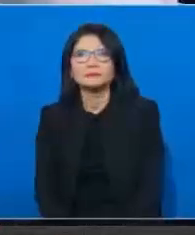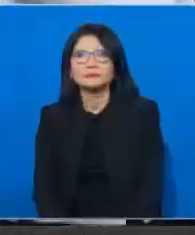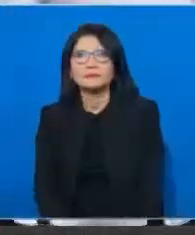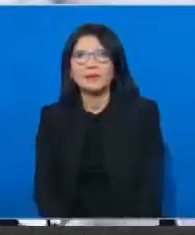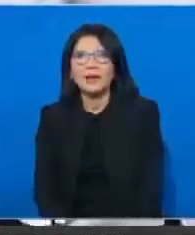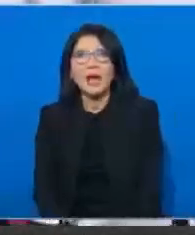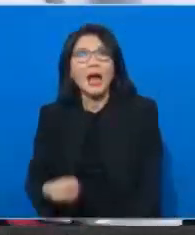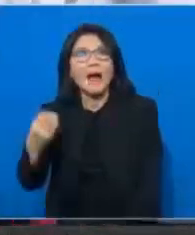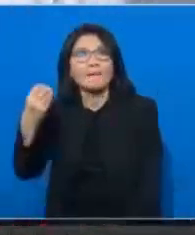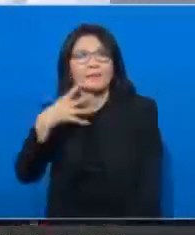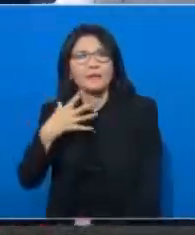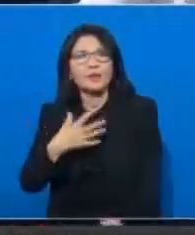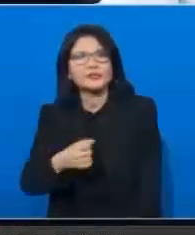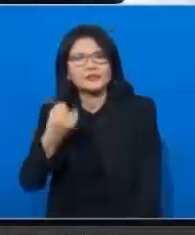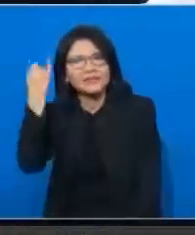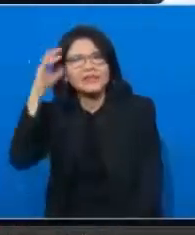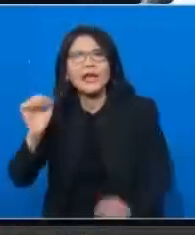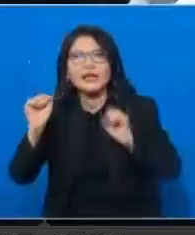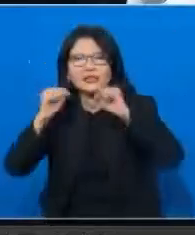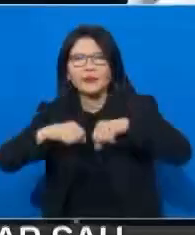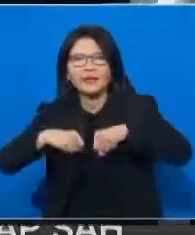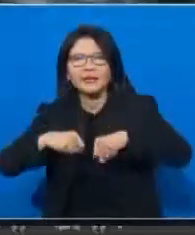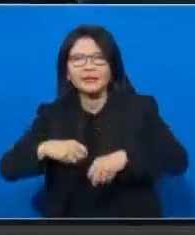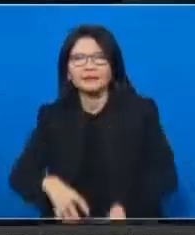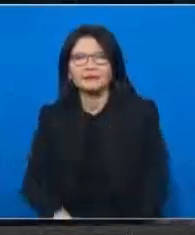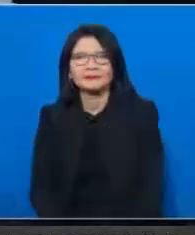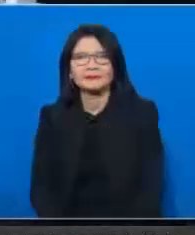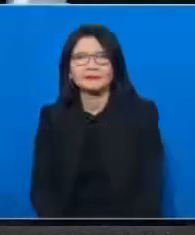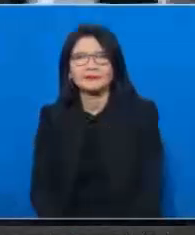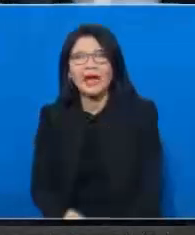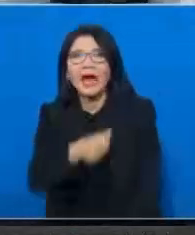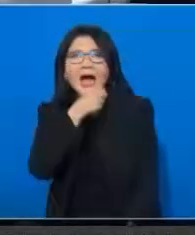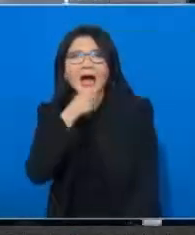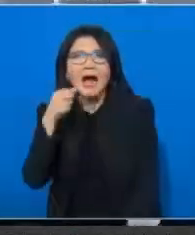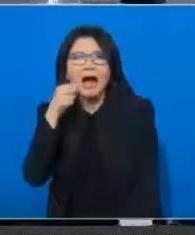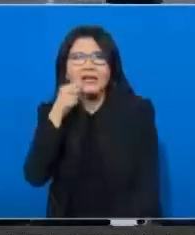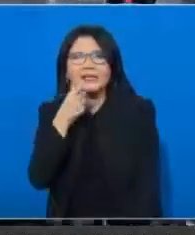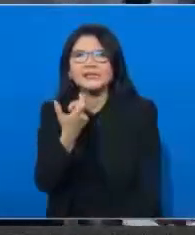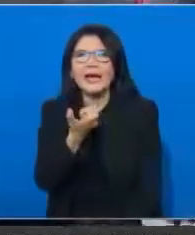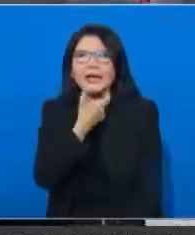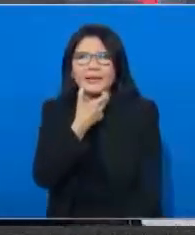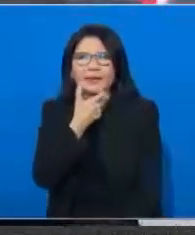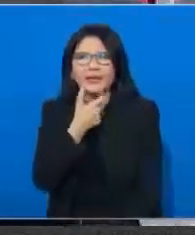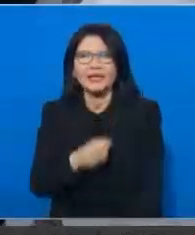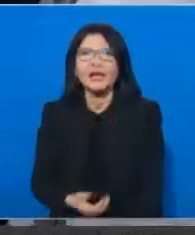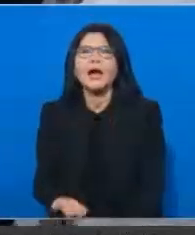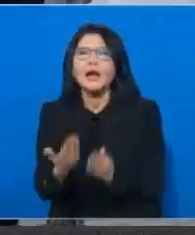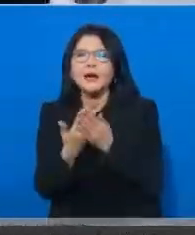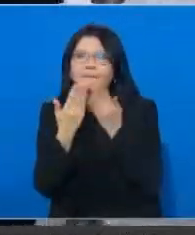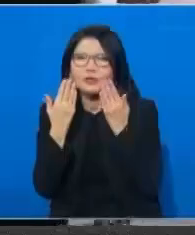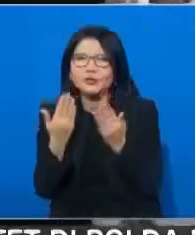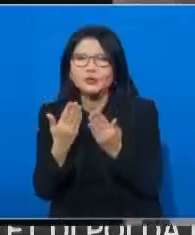Merespons gagasannya disepakati paslon lain, pasangan calon nomor urut 1 Anies Rashid Baswedan dan Muhaimin Iskandar bersyukur